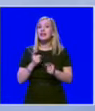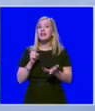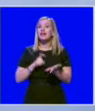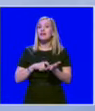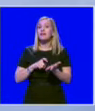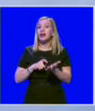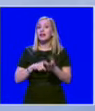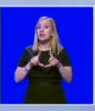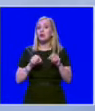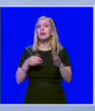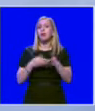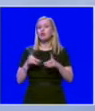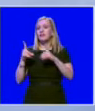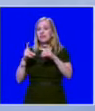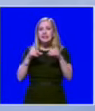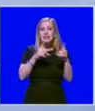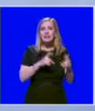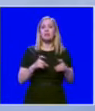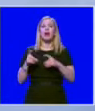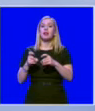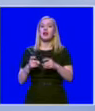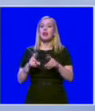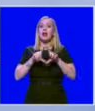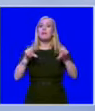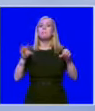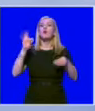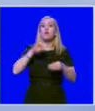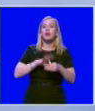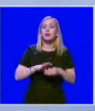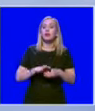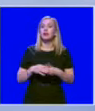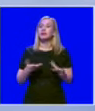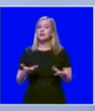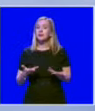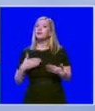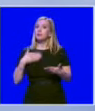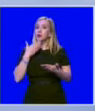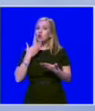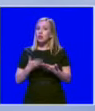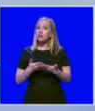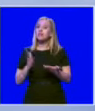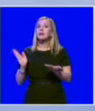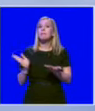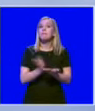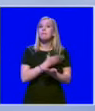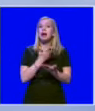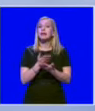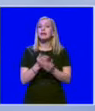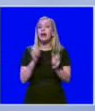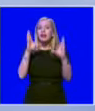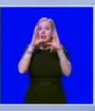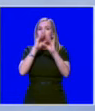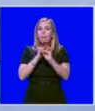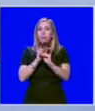бюлетини, против снимането на бюлетини, отчета контролирания вот демек, това е, че ще бъде премахната тъмната